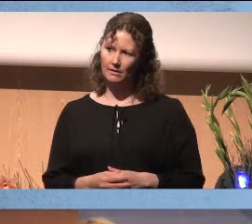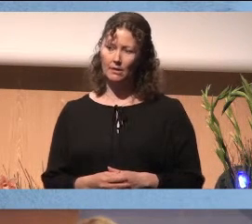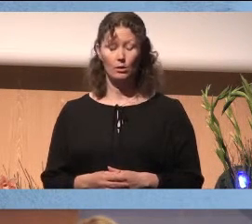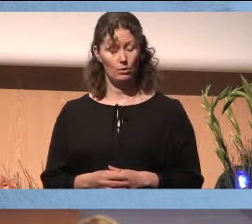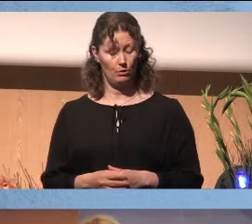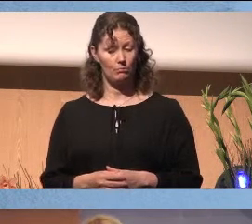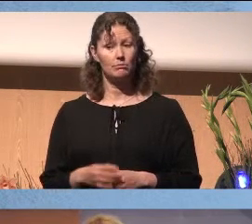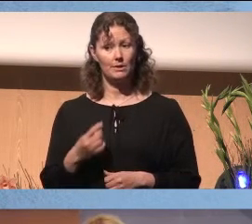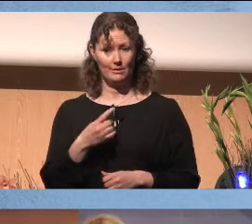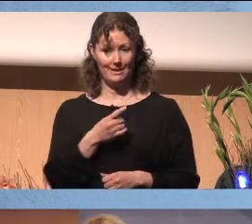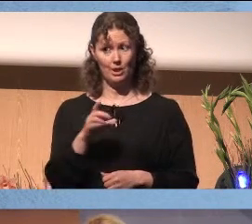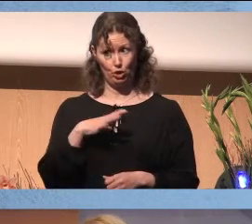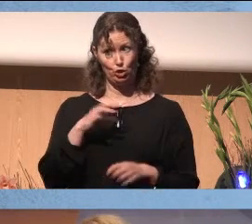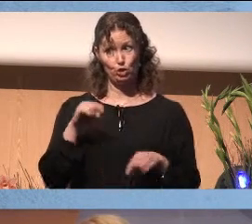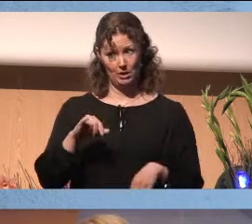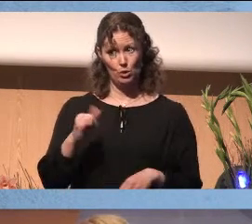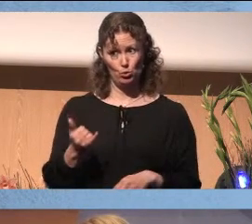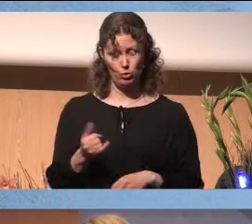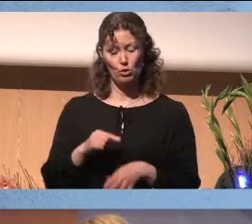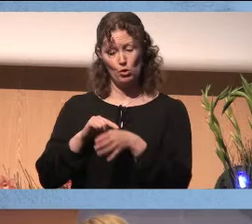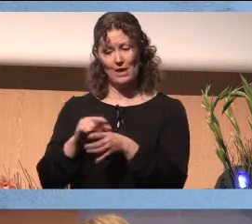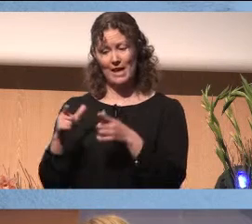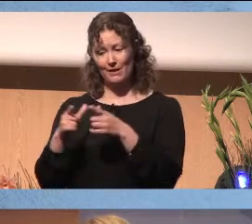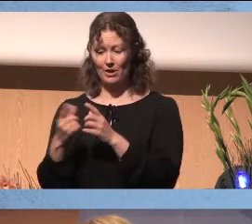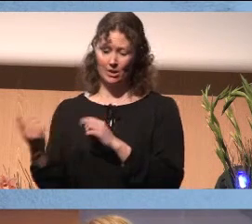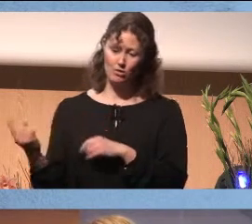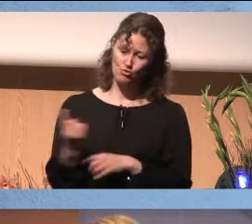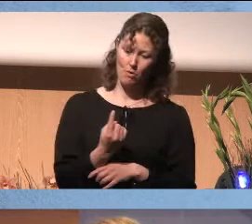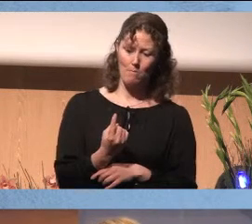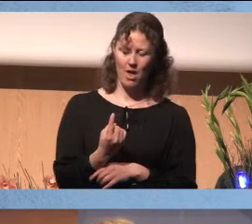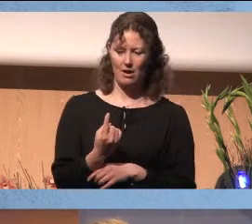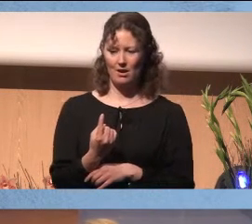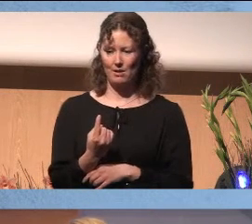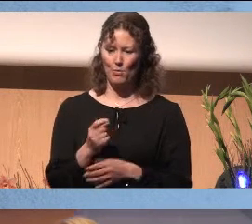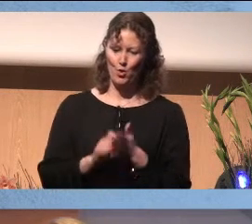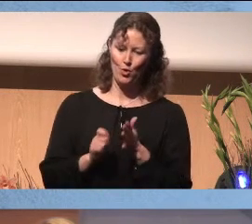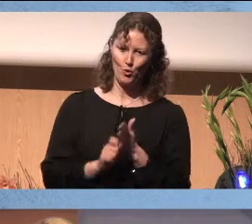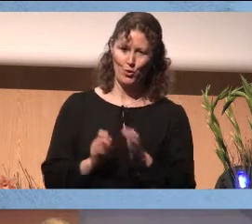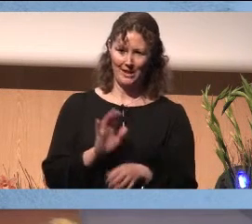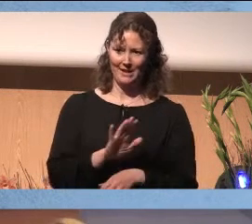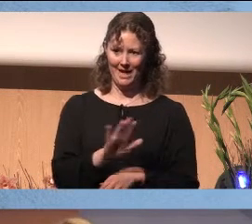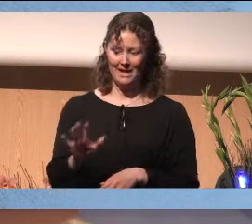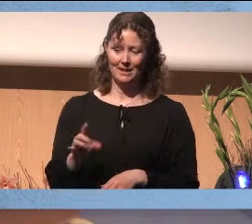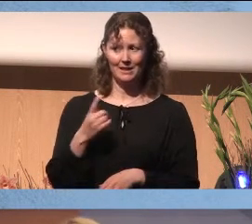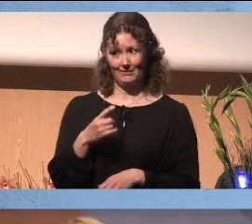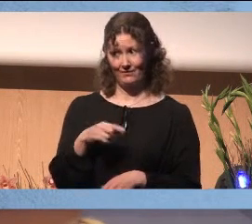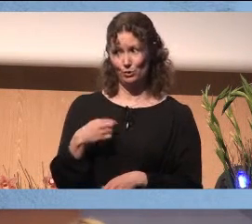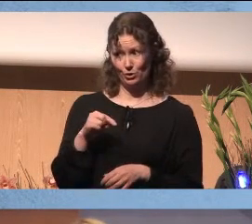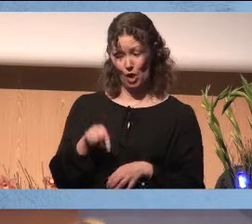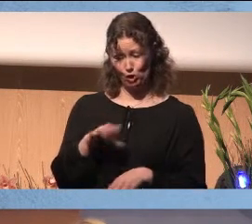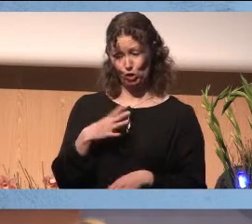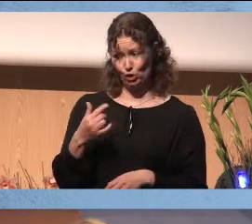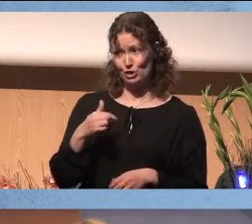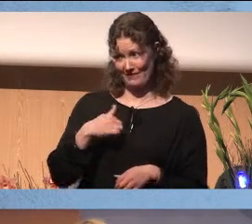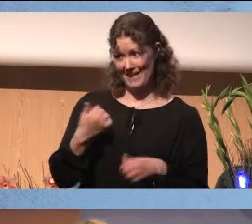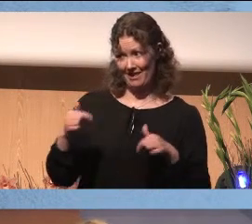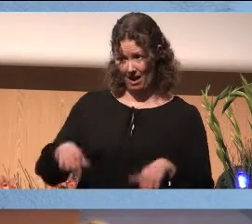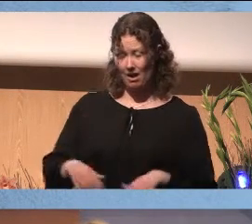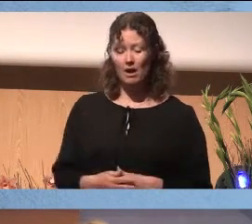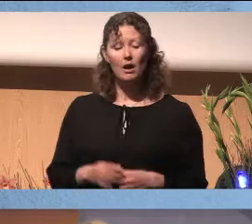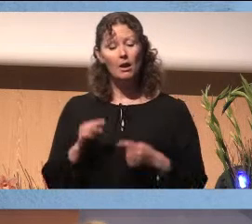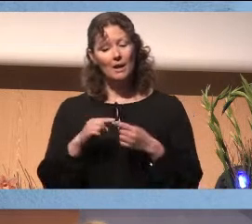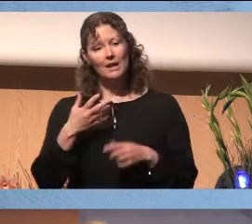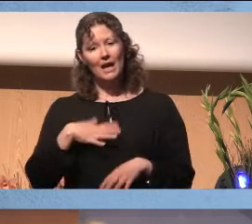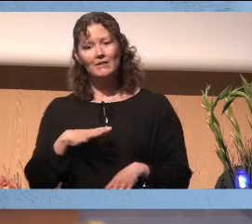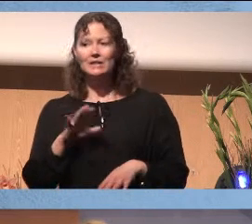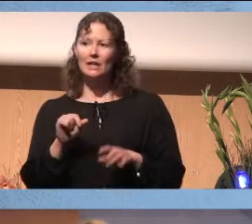Jo da, dere syns det. Når legeforeningen kommer og tropper opp inn på kontorene deres, så syns dere det. Men nå det